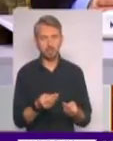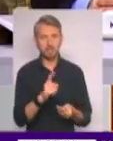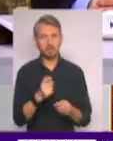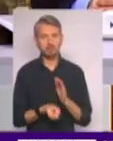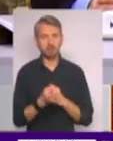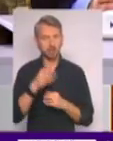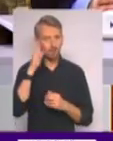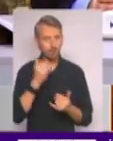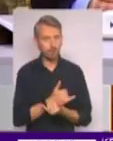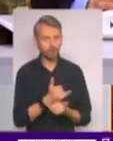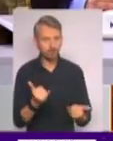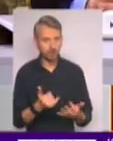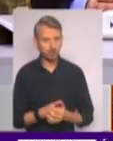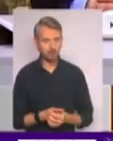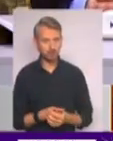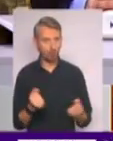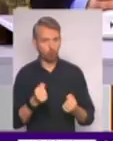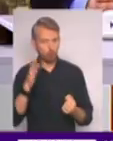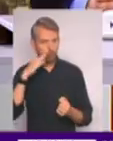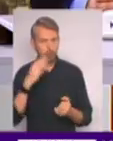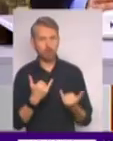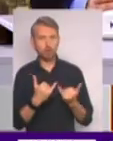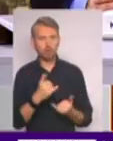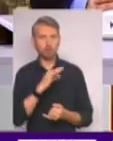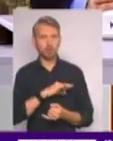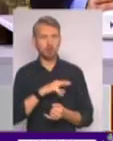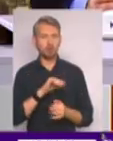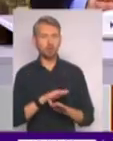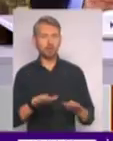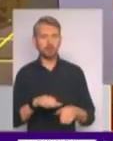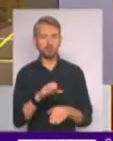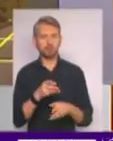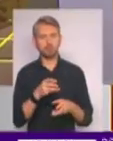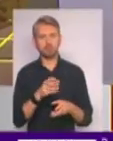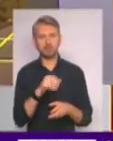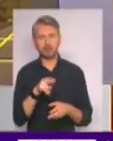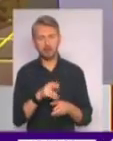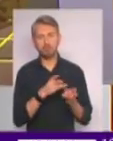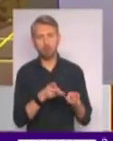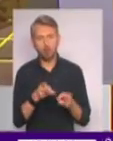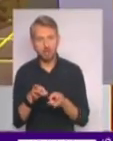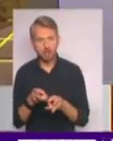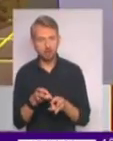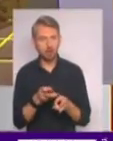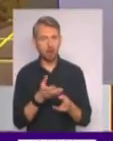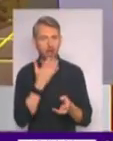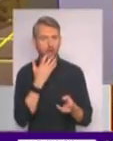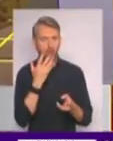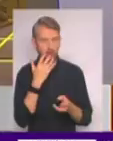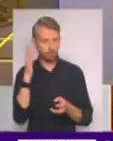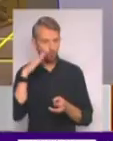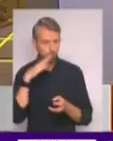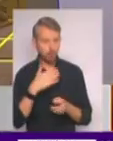джерела водопостачання. Відповідно, сьогодні задіяні по дитячим садкам бойлери і так далі, ну, але це не убезпечить всю